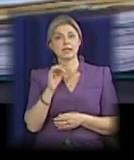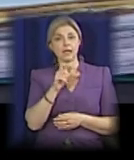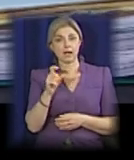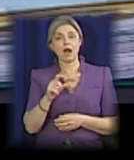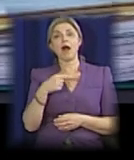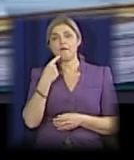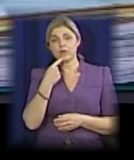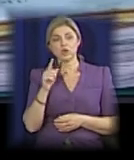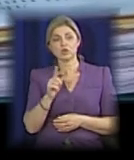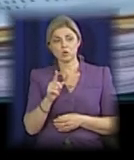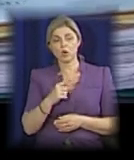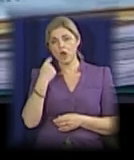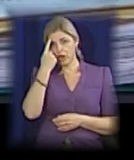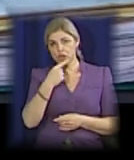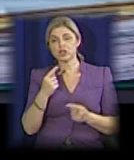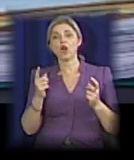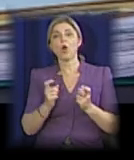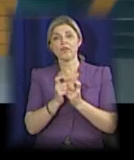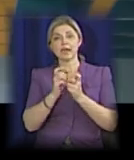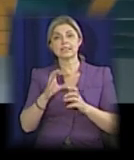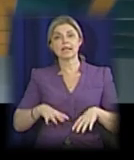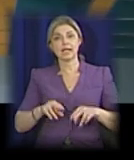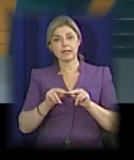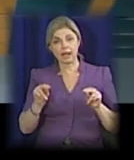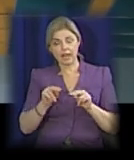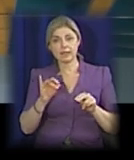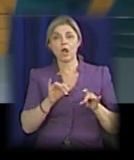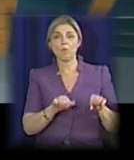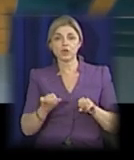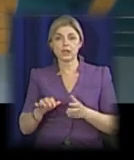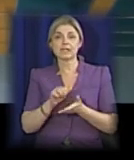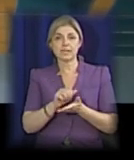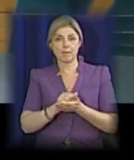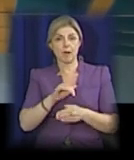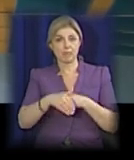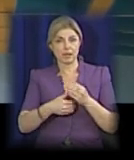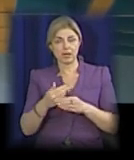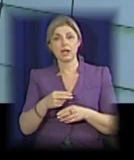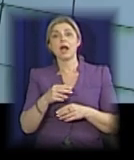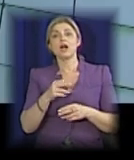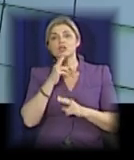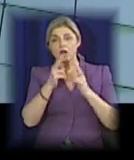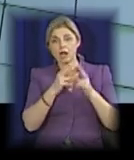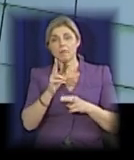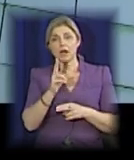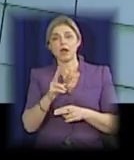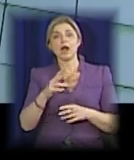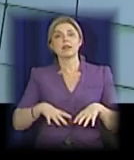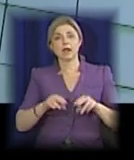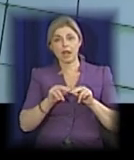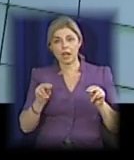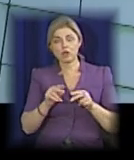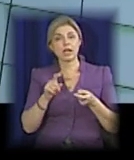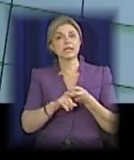радить розділити особистий конфлікт з тренером та можливість дітей займатися плаванням. Претензії до Мороза ніяк не пов'язані з тим, що басейн